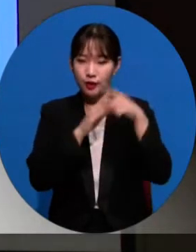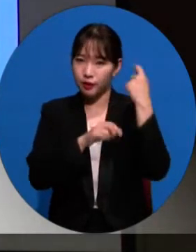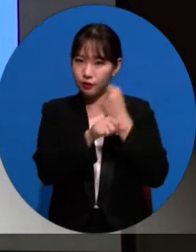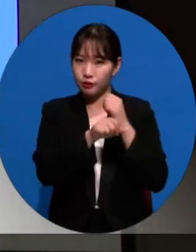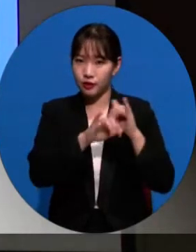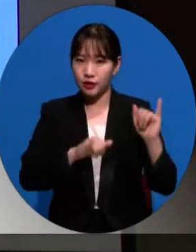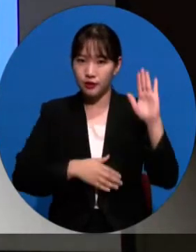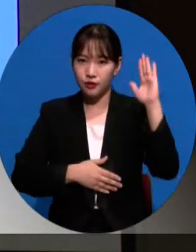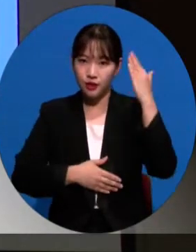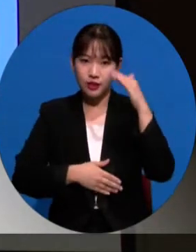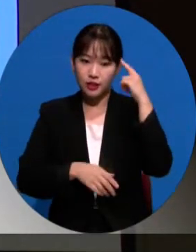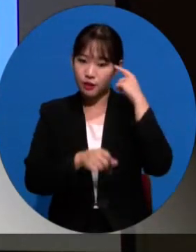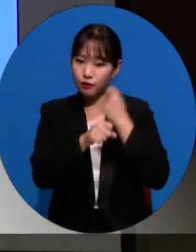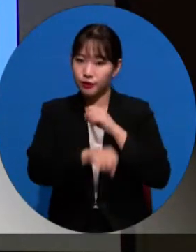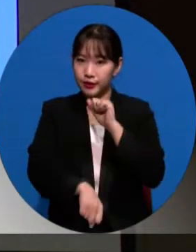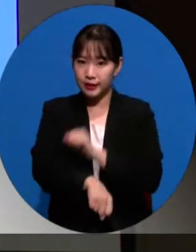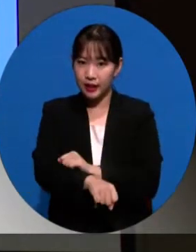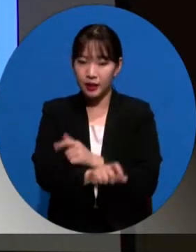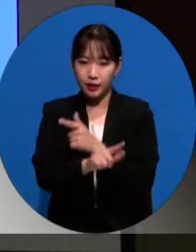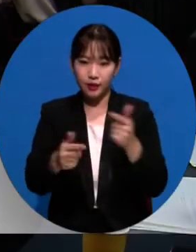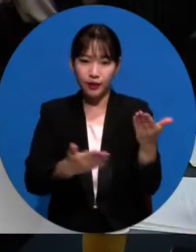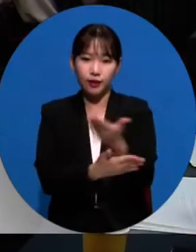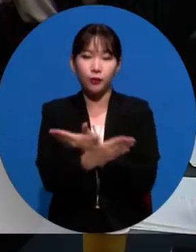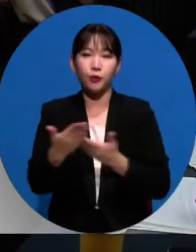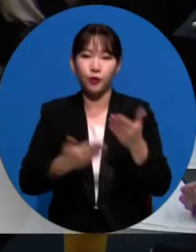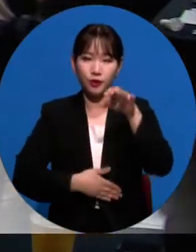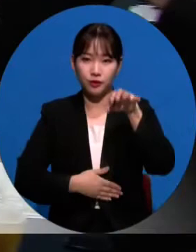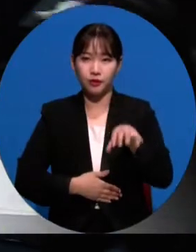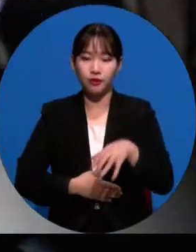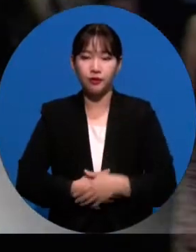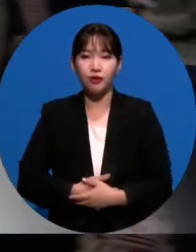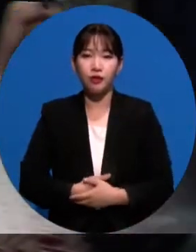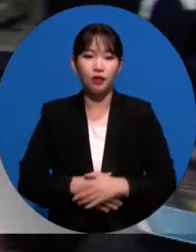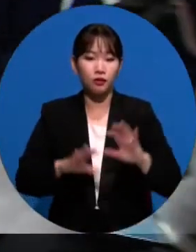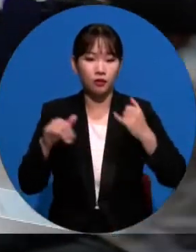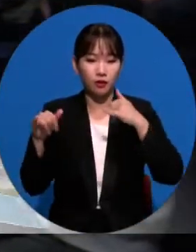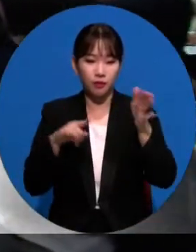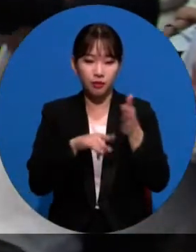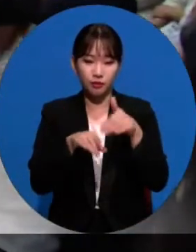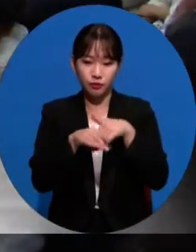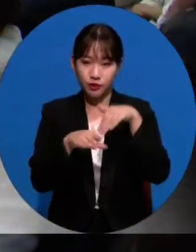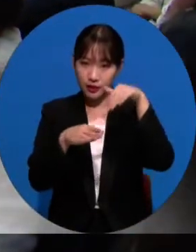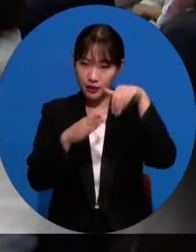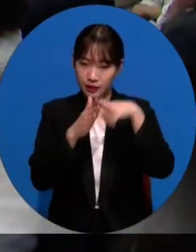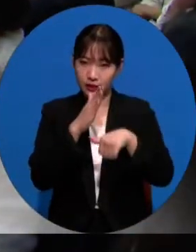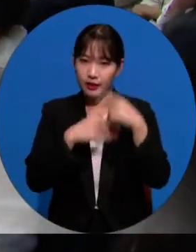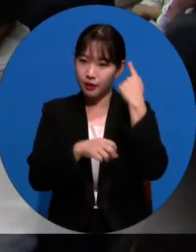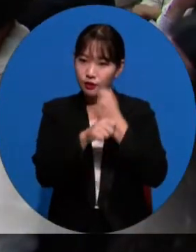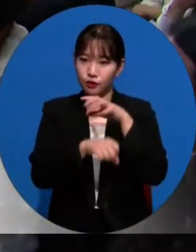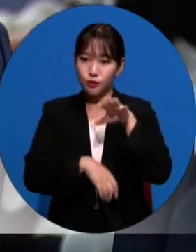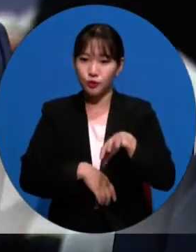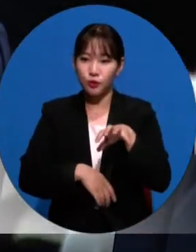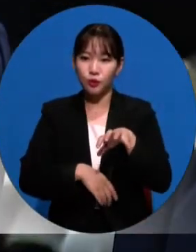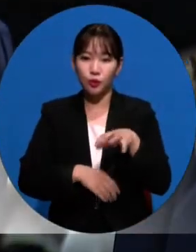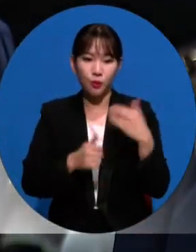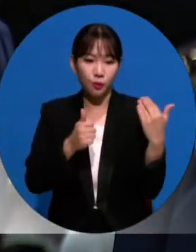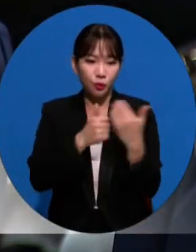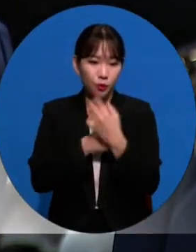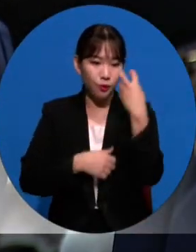최신 연구 성과를 나누는 자리로 꾸려집니다 국립해양문화재의 연구소는 수중문화재